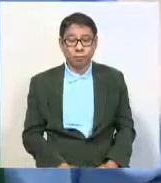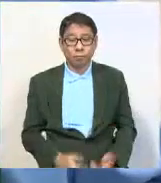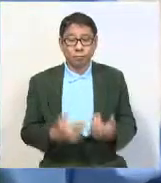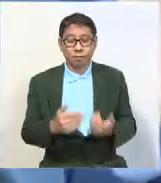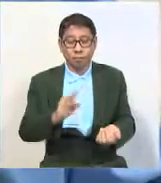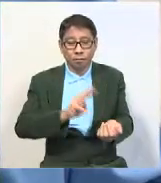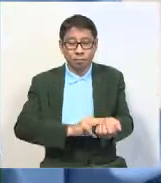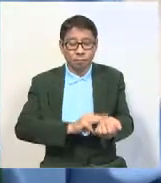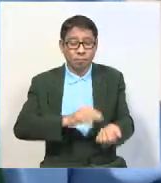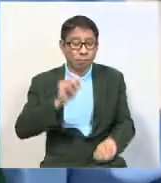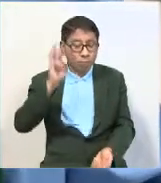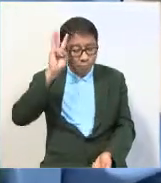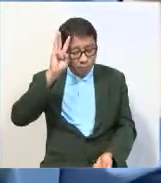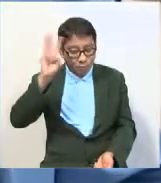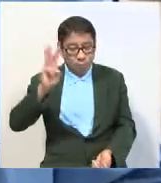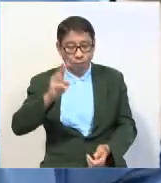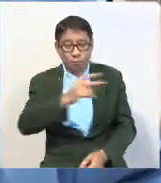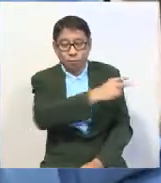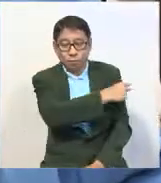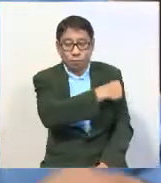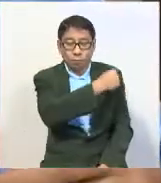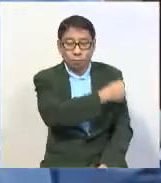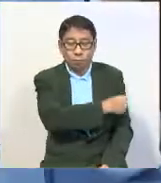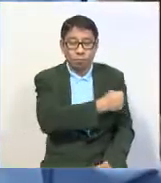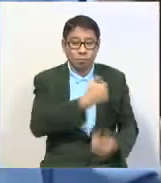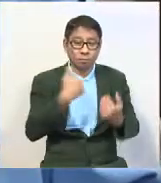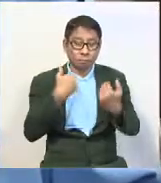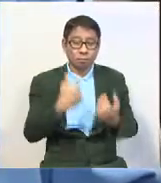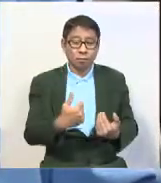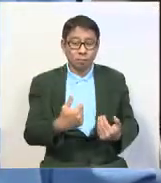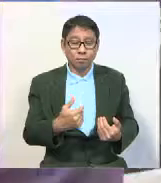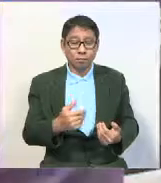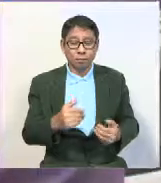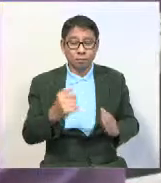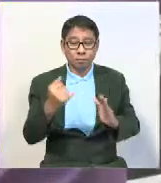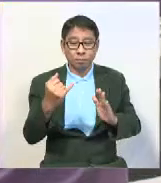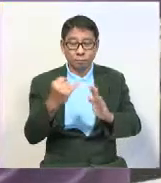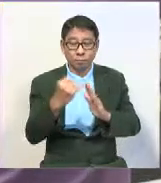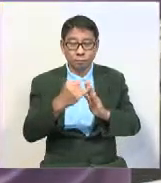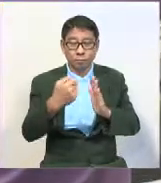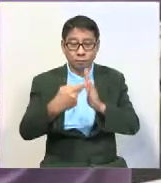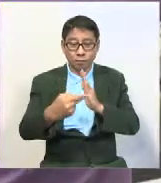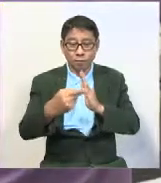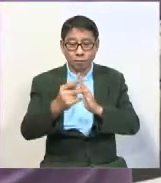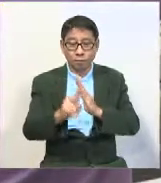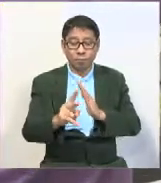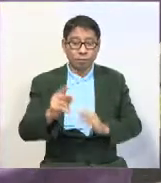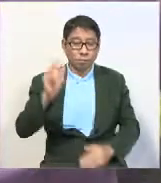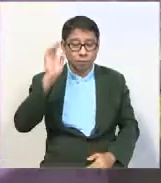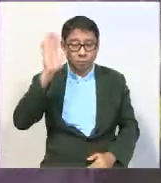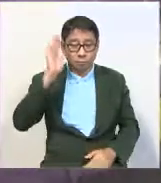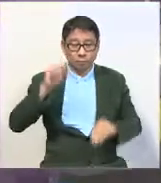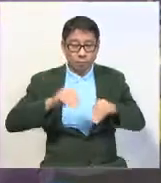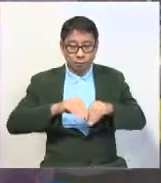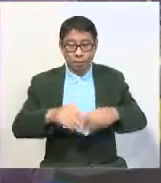นายแพทย์วัฒนาภารีศรีผู้อำนวยการโรงพยาบาลสมเด็จพระยุพราชท่าบ่ออำเภอท่าบ่อจังหวัดหนองคายเปิดเผ